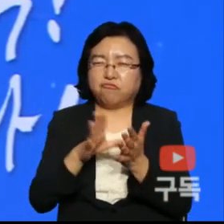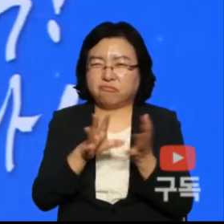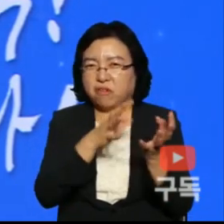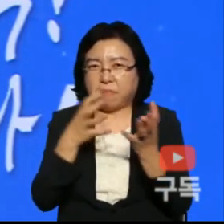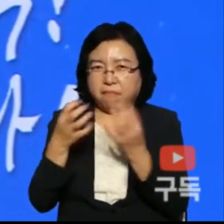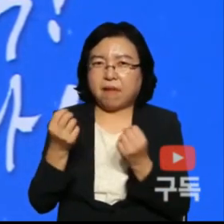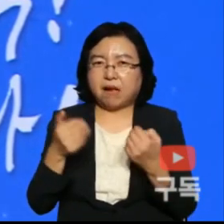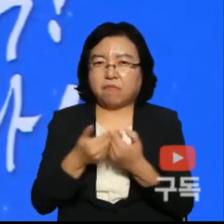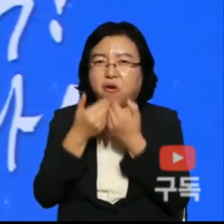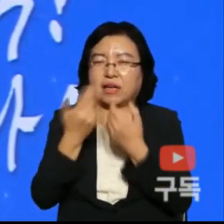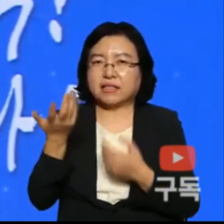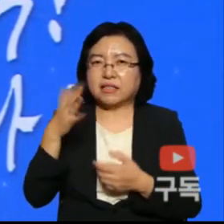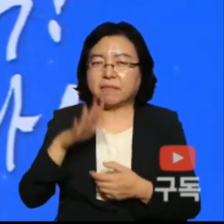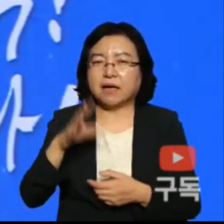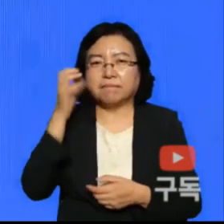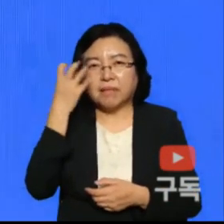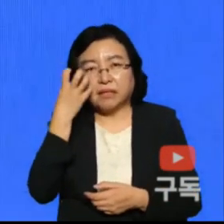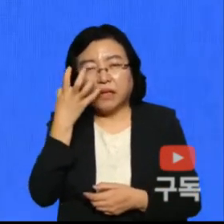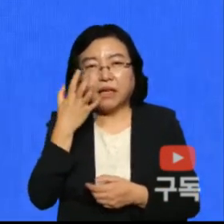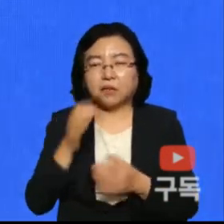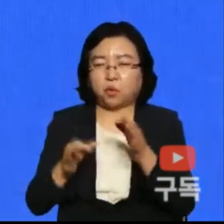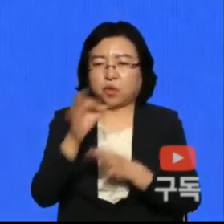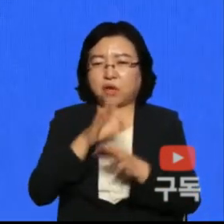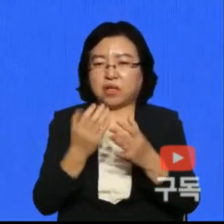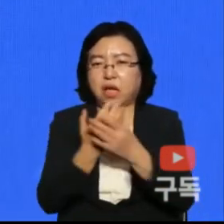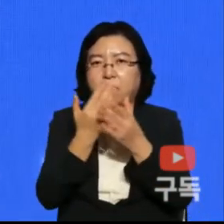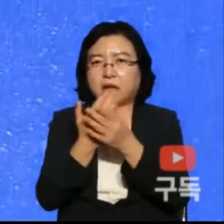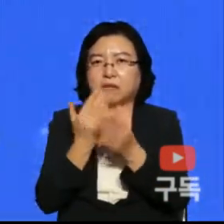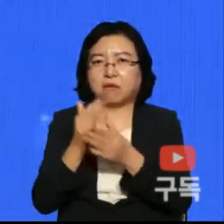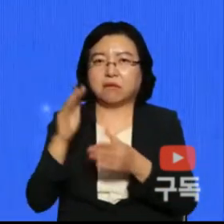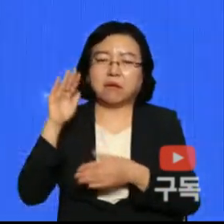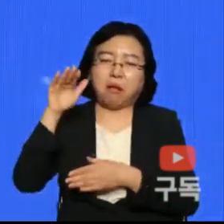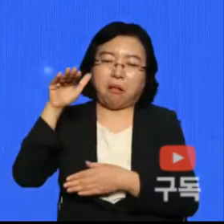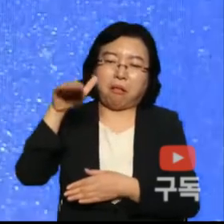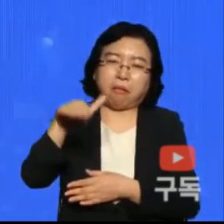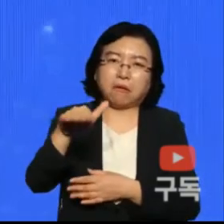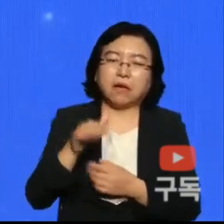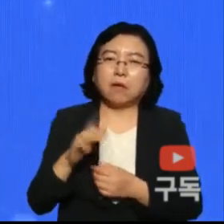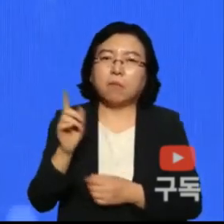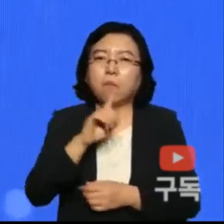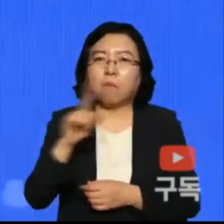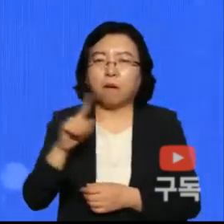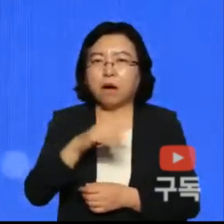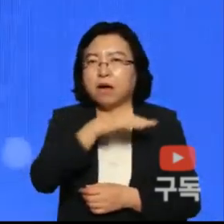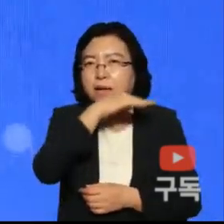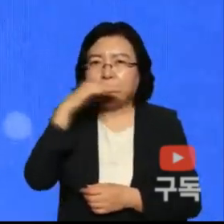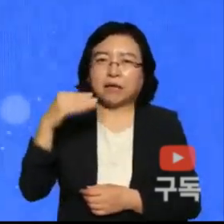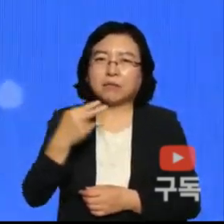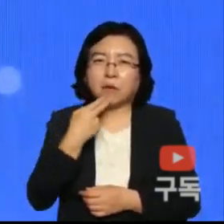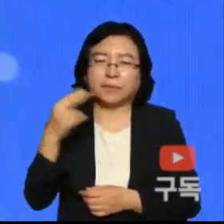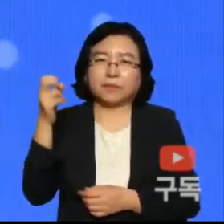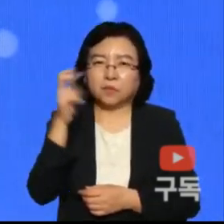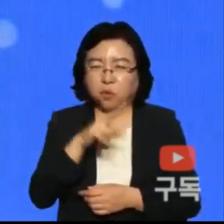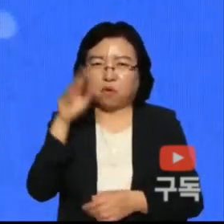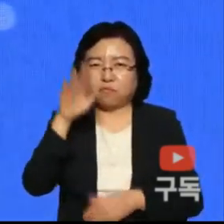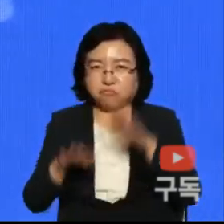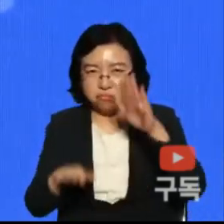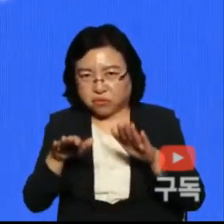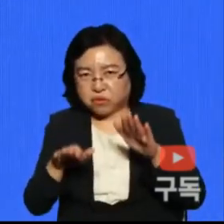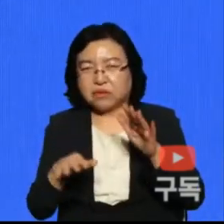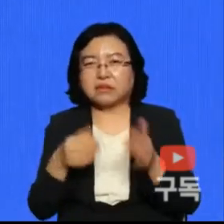경제성장은 정체되고 있습니다 바로 불공정과 불평등 때문입니다